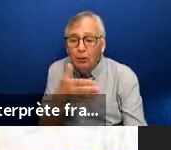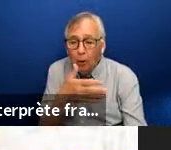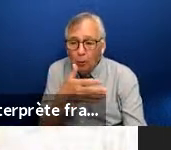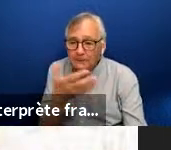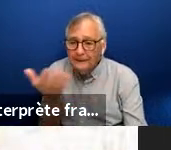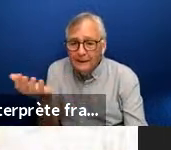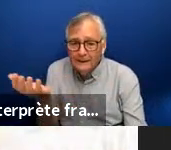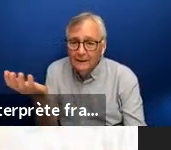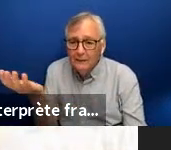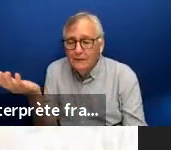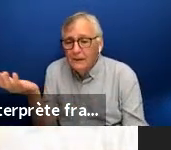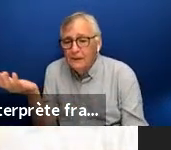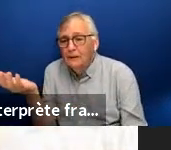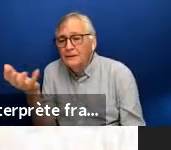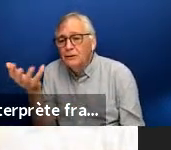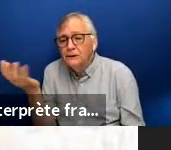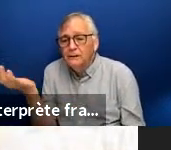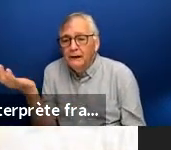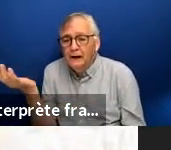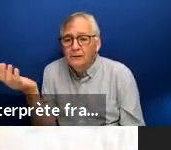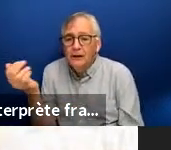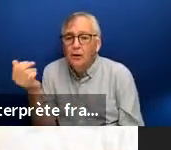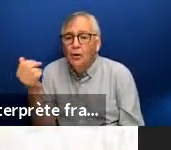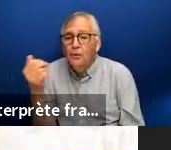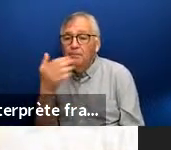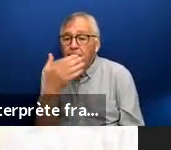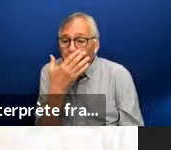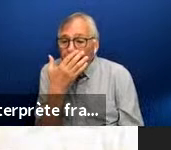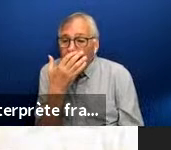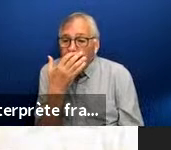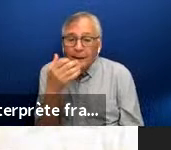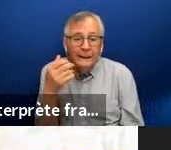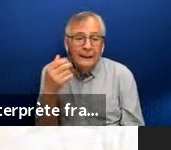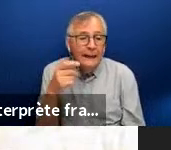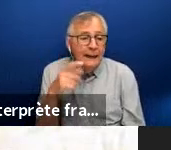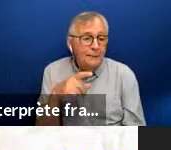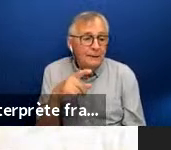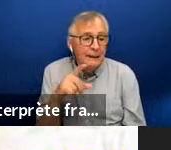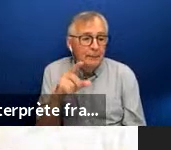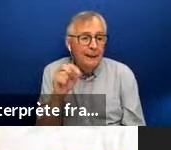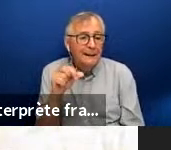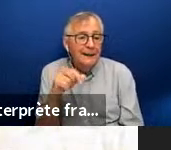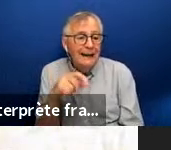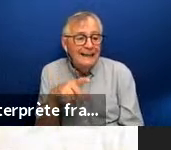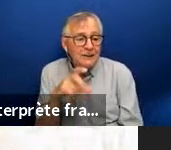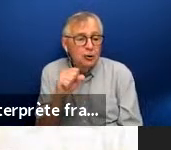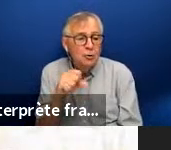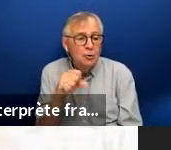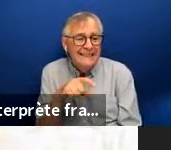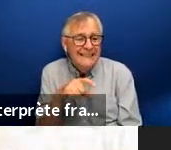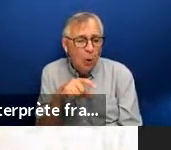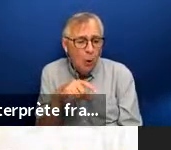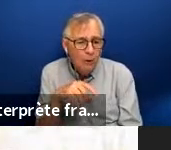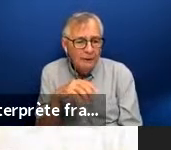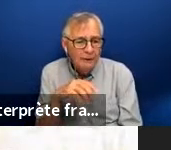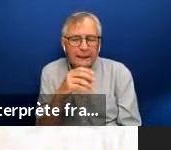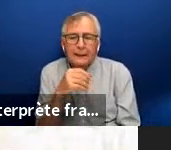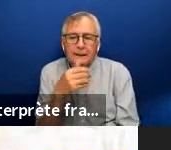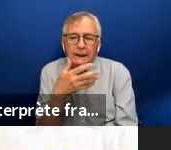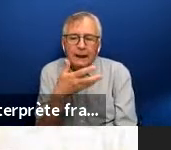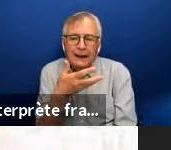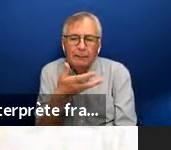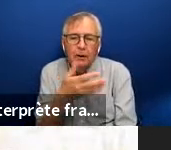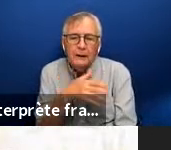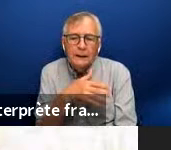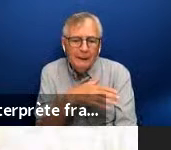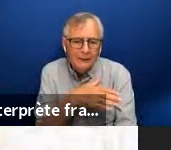est mieux que l'autre. C'est des façons différentes. Il y en a un qui s'appelle LSQ Dico, qui a